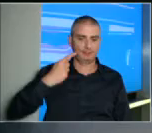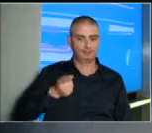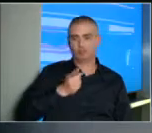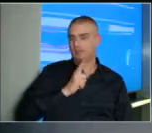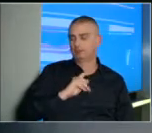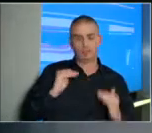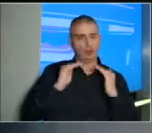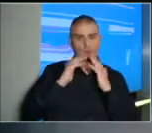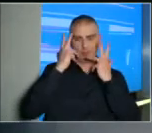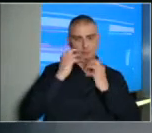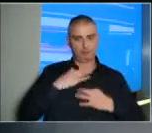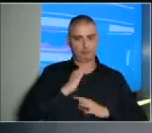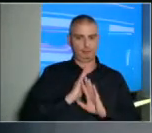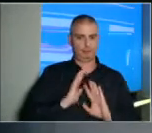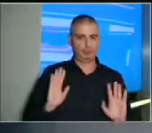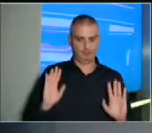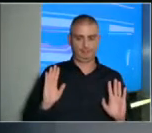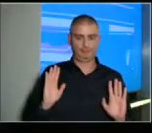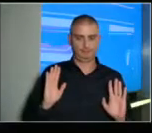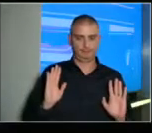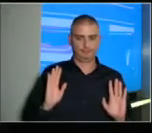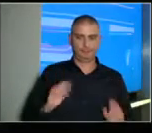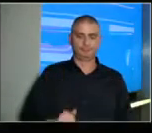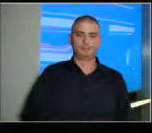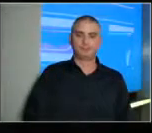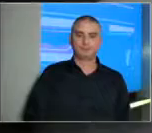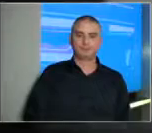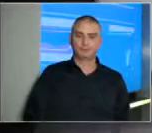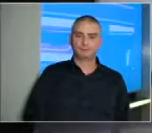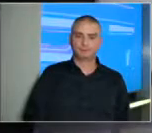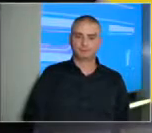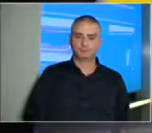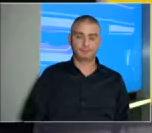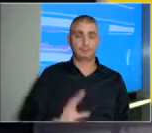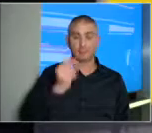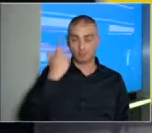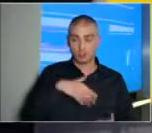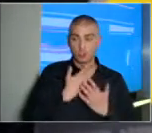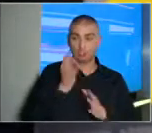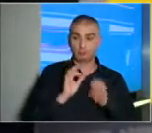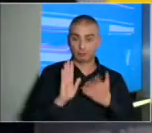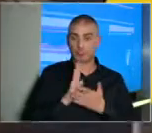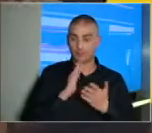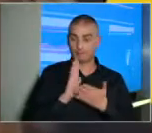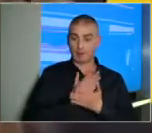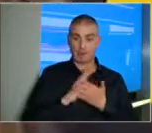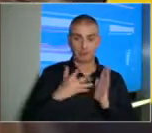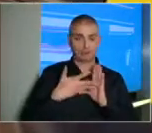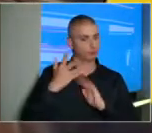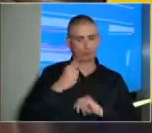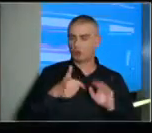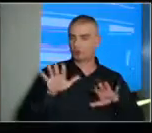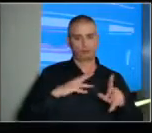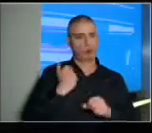זמן איננה עומדת בציפייה. אם היועץ המשפטי לממשלה מחליט על שימוע, ראש הממשלה לא